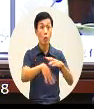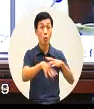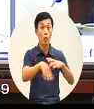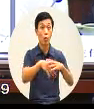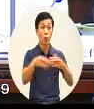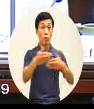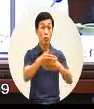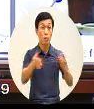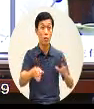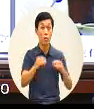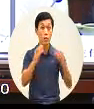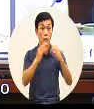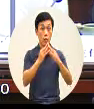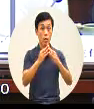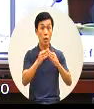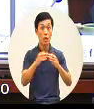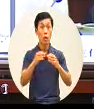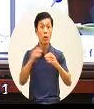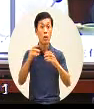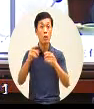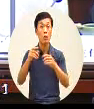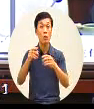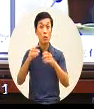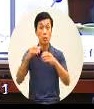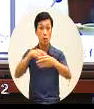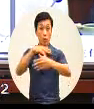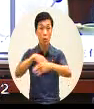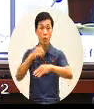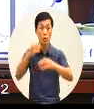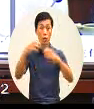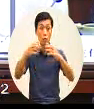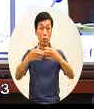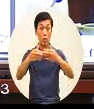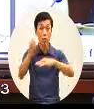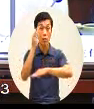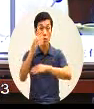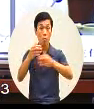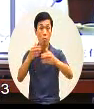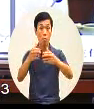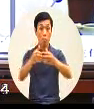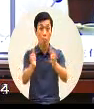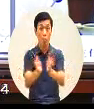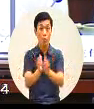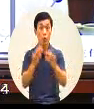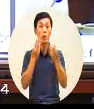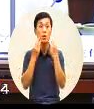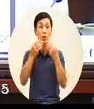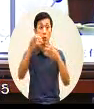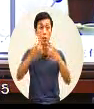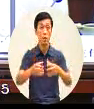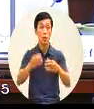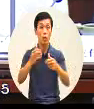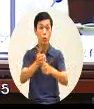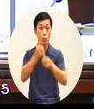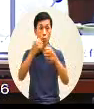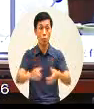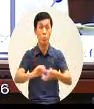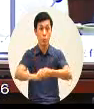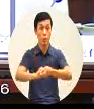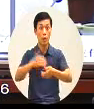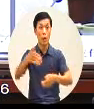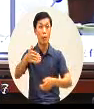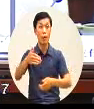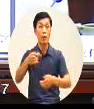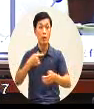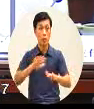候，那内政部营建署也并没有一定的答案，所以目前为止并没有定案哈。先跟陈议员报告。那至于您刚提到